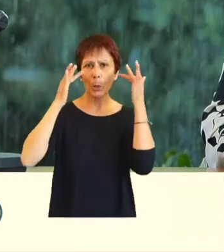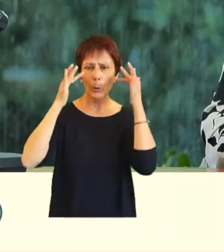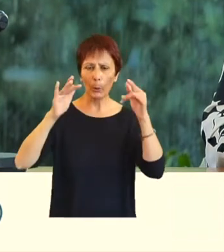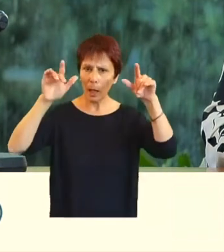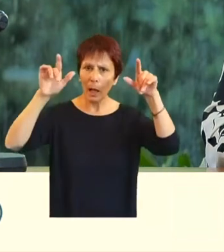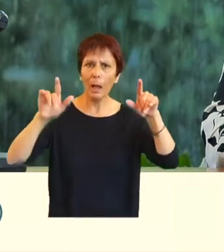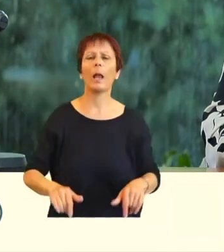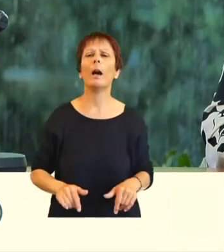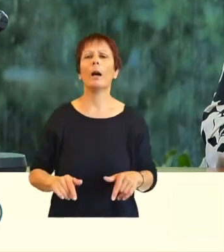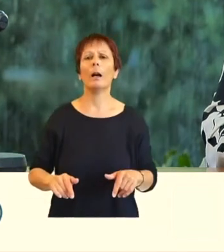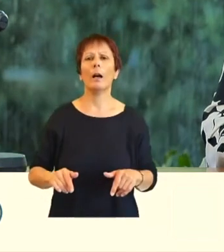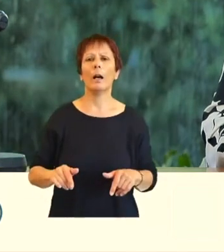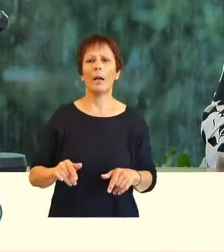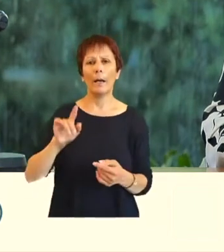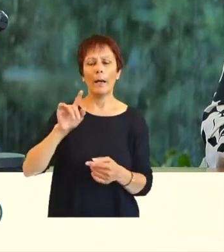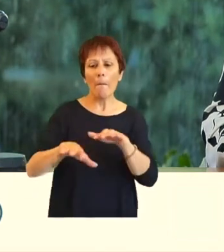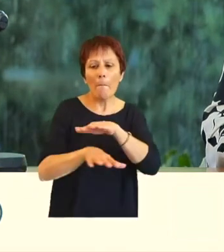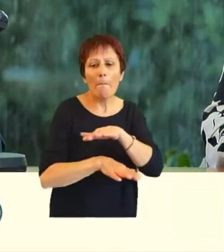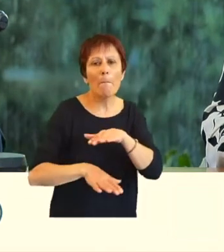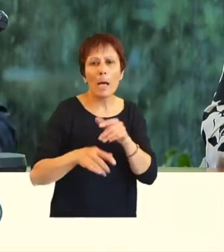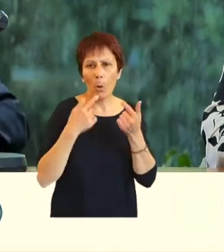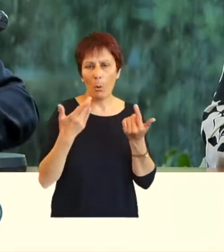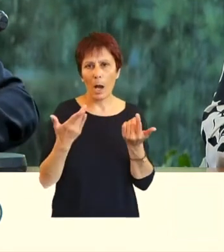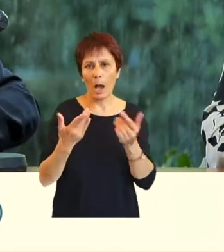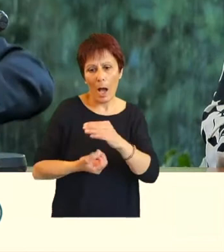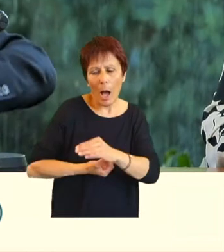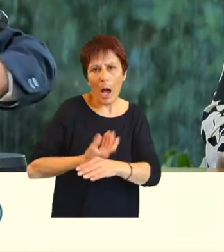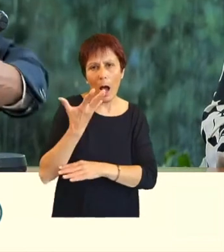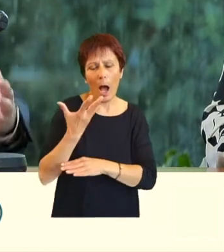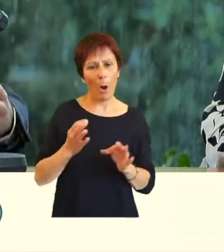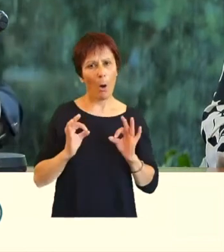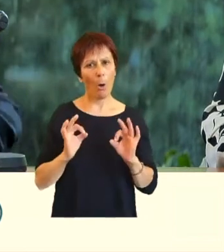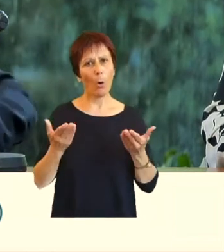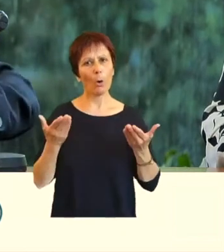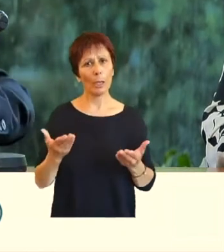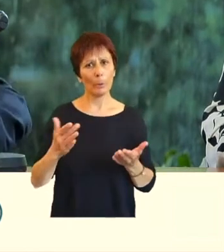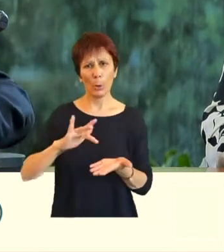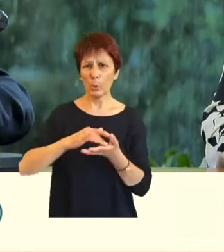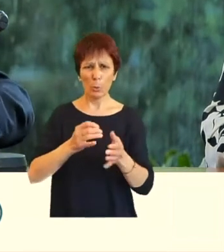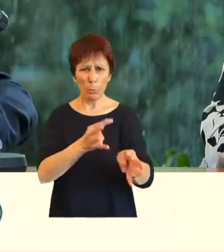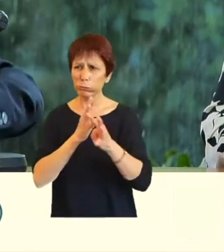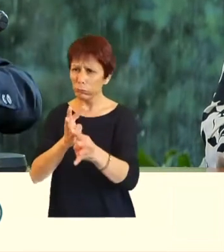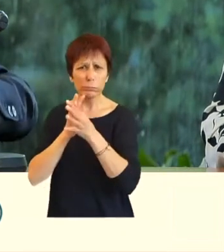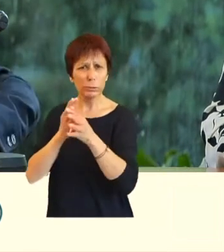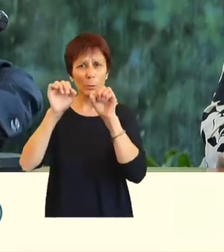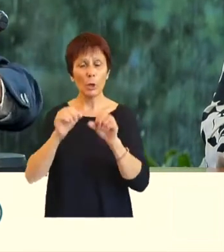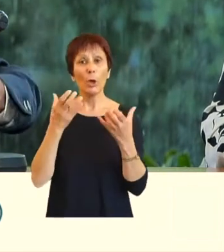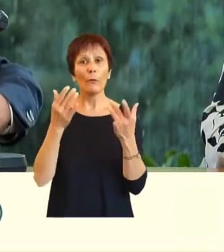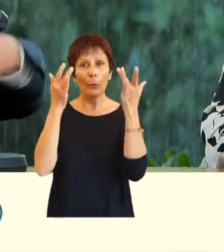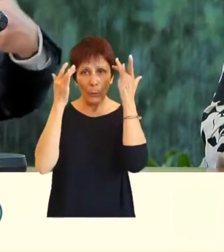une politique culturelle basée sur l'art contemporain, où nous associons tous les publics, parce que ce que je souhaite, c'est une politique